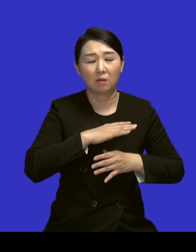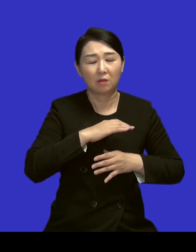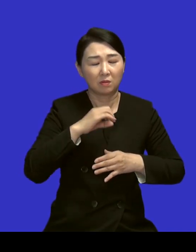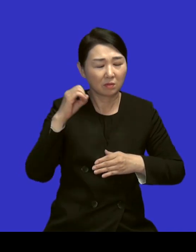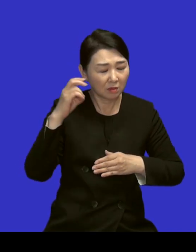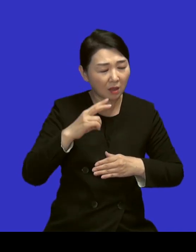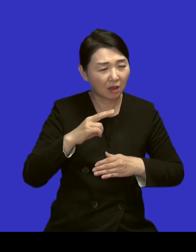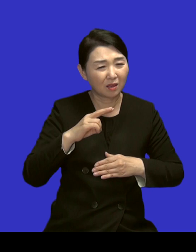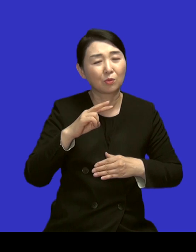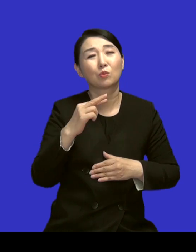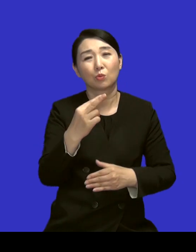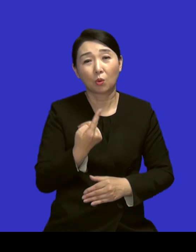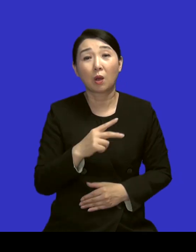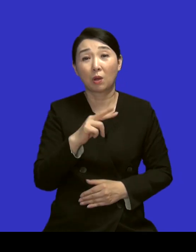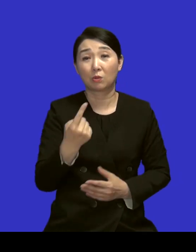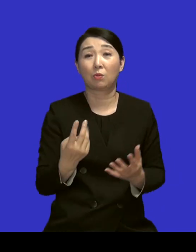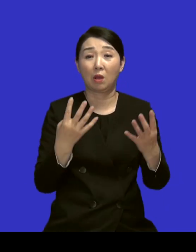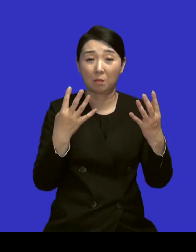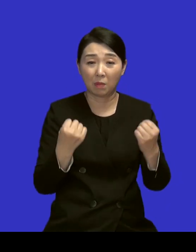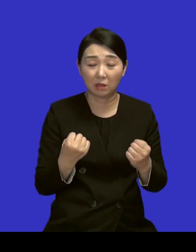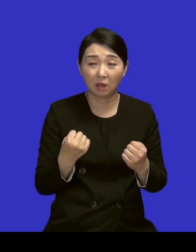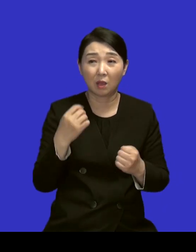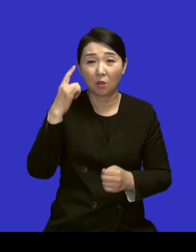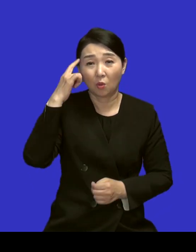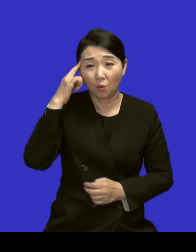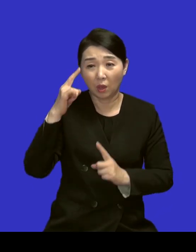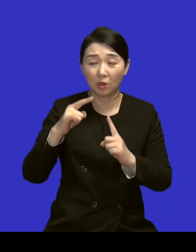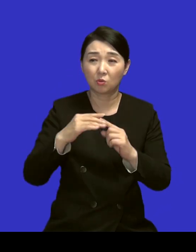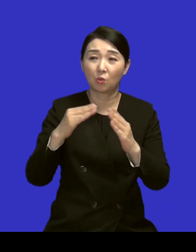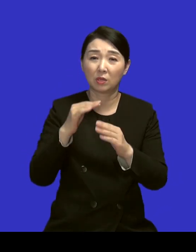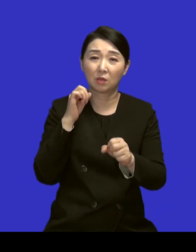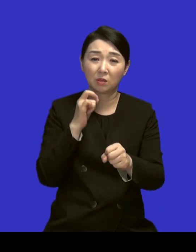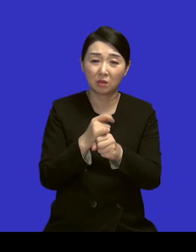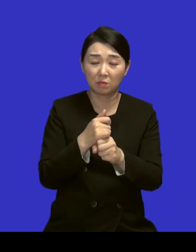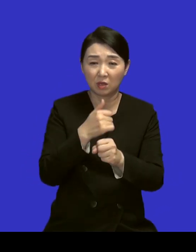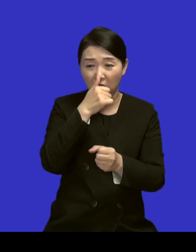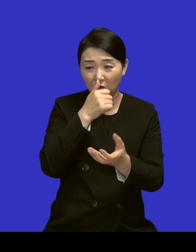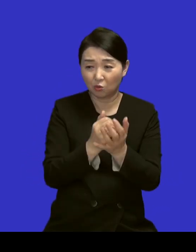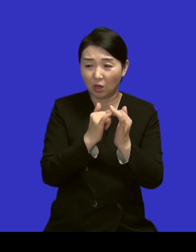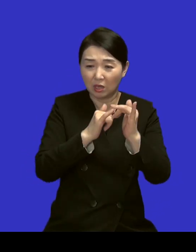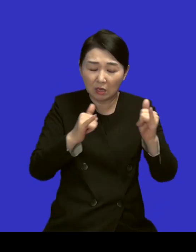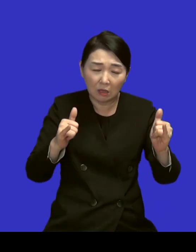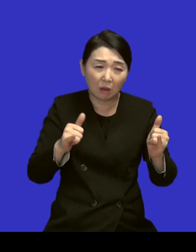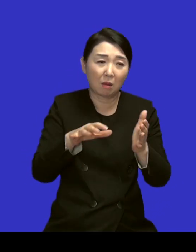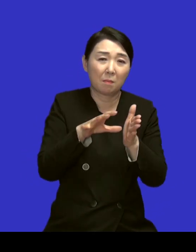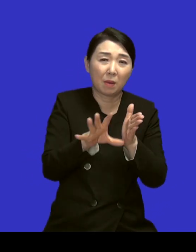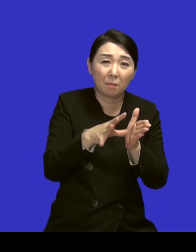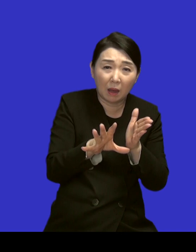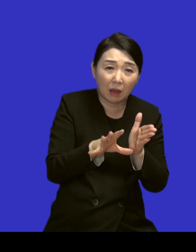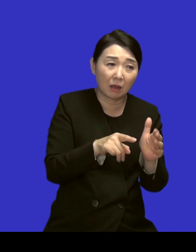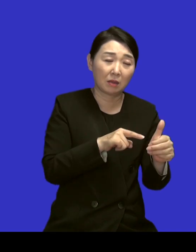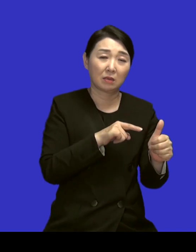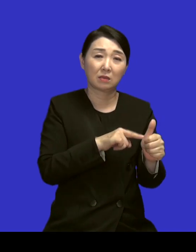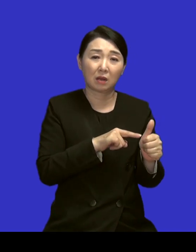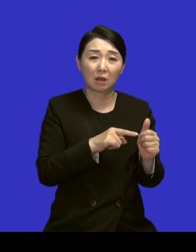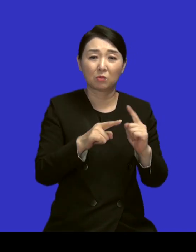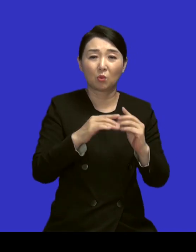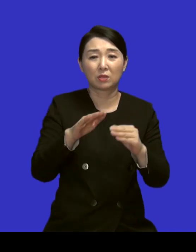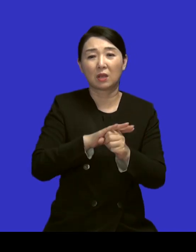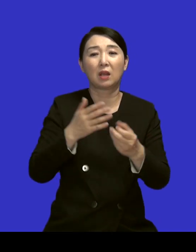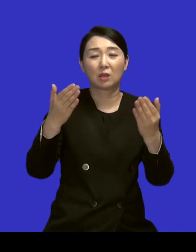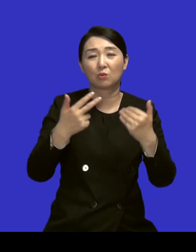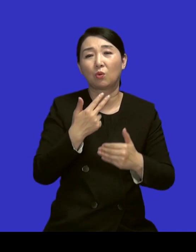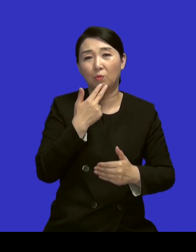돌아왔어요. 교회에서 이미 죄인으로 낙이 찍힌 사고뭉치들은 예. 전사님 교회에서 절대 사랑해